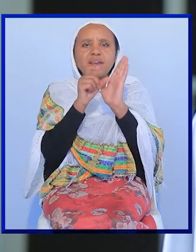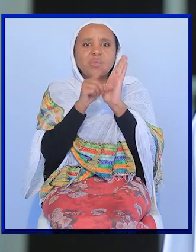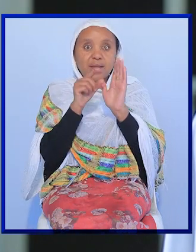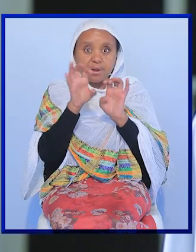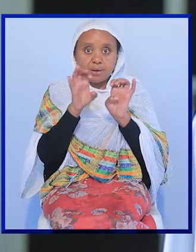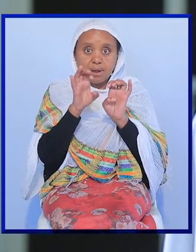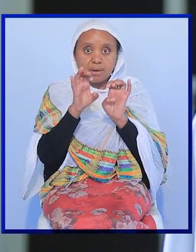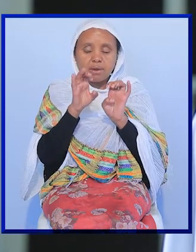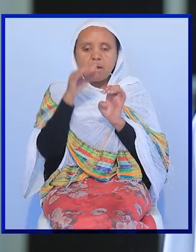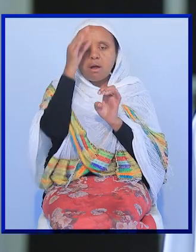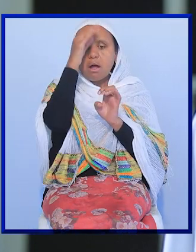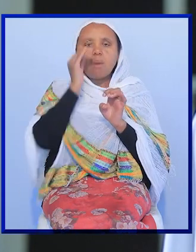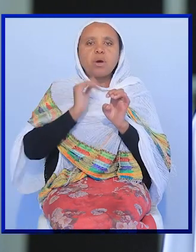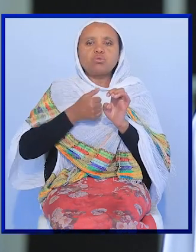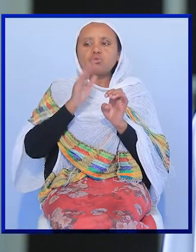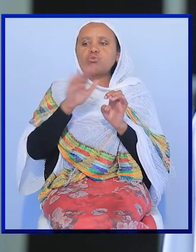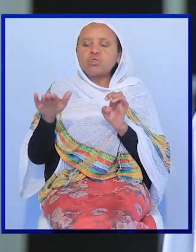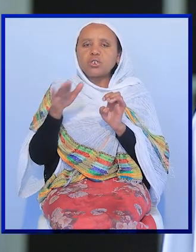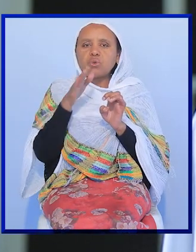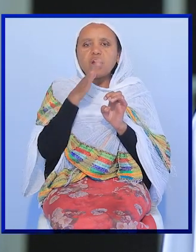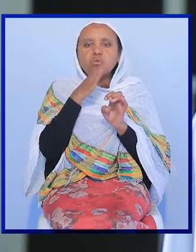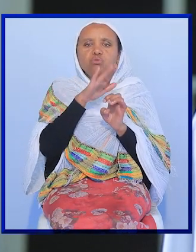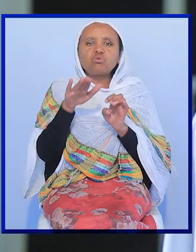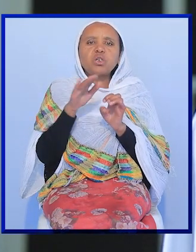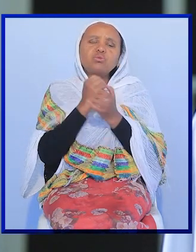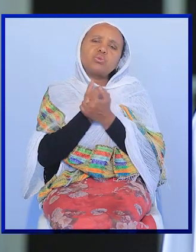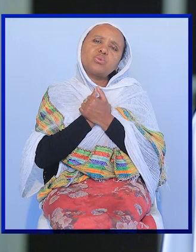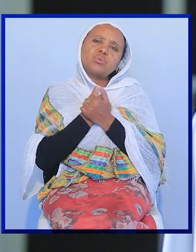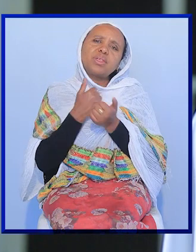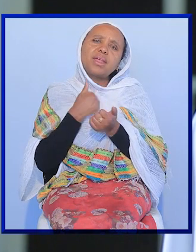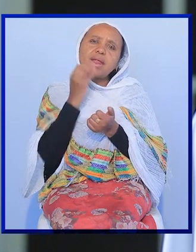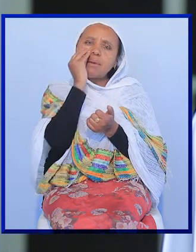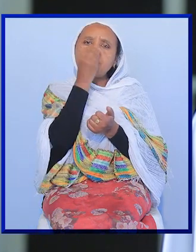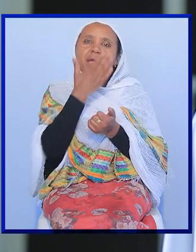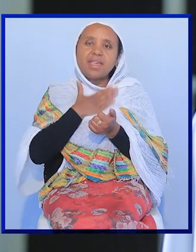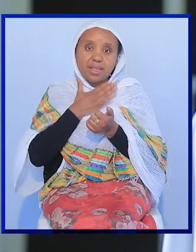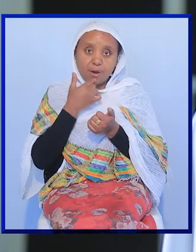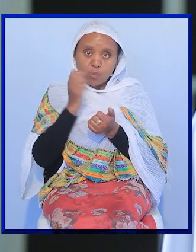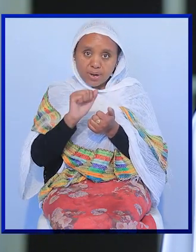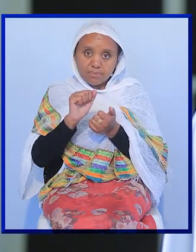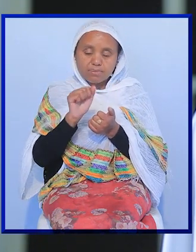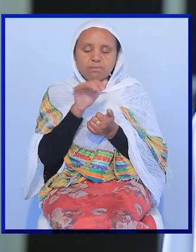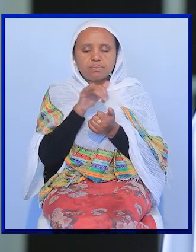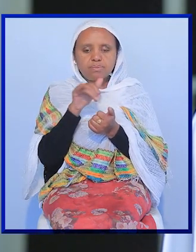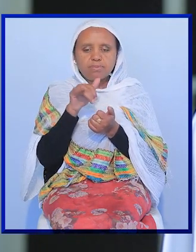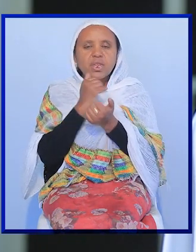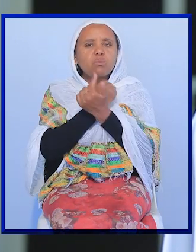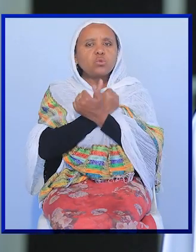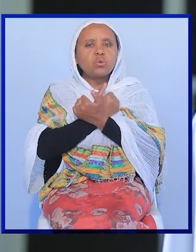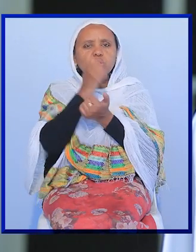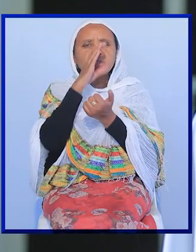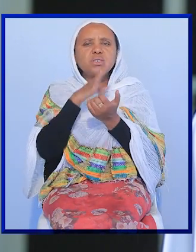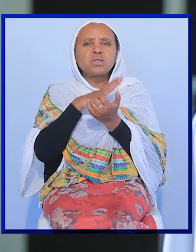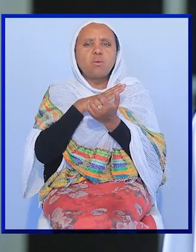አይደል? አባቶች ልጆቻቸውን፣ እናቶች ልጆቻቸውን ሲወዱ አበባ ይኮ ነው አይሉ ይላሉ አይደል? የምትወዱትን